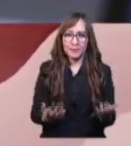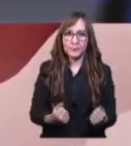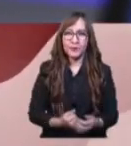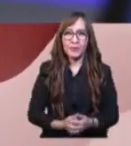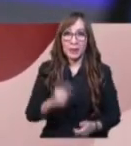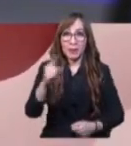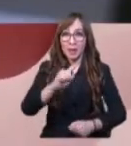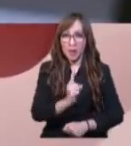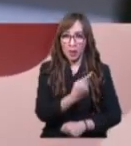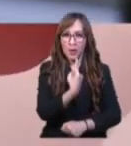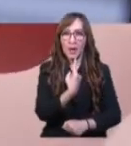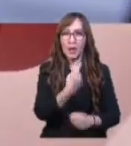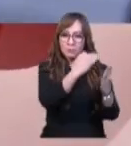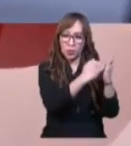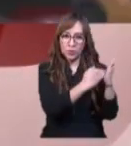Dari awal